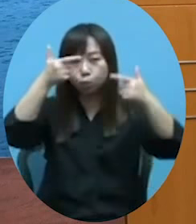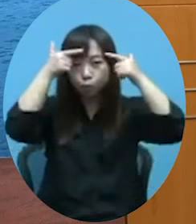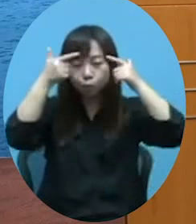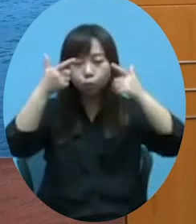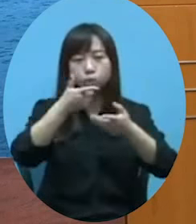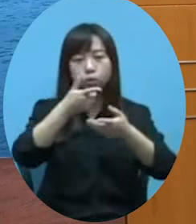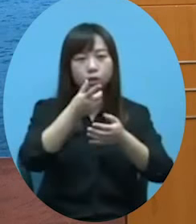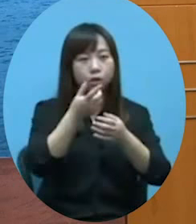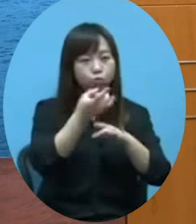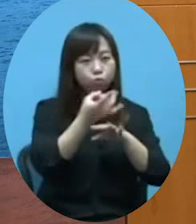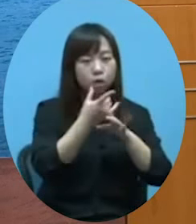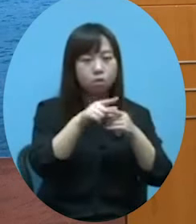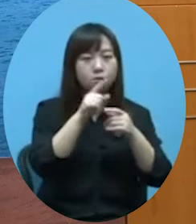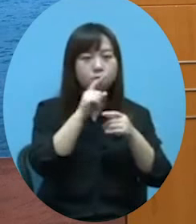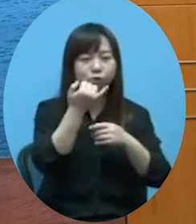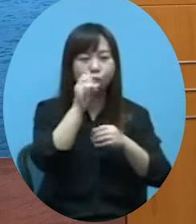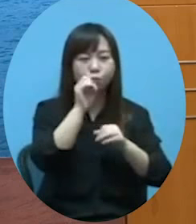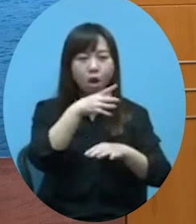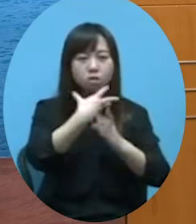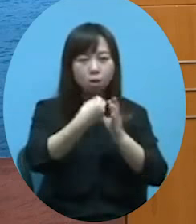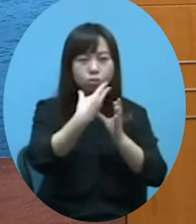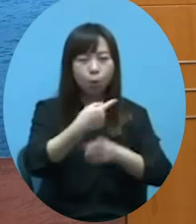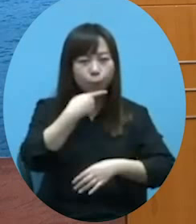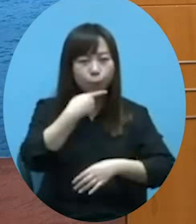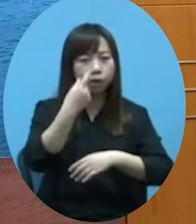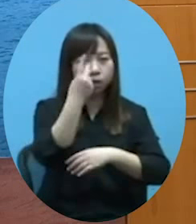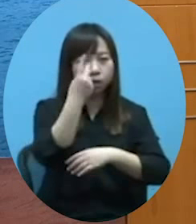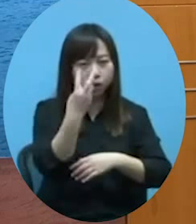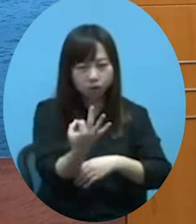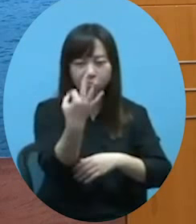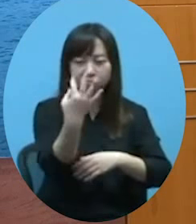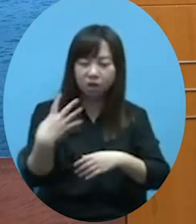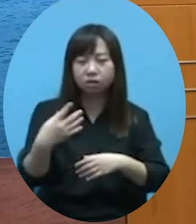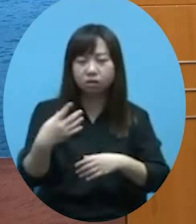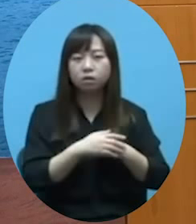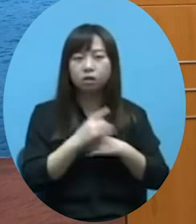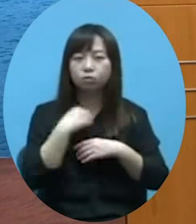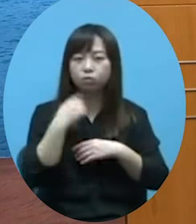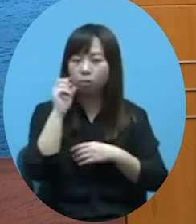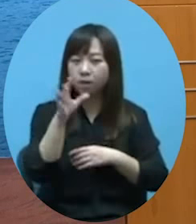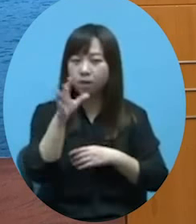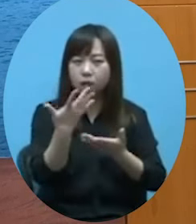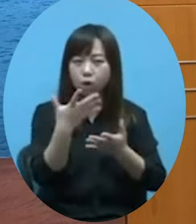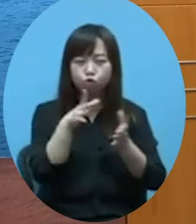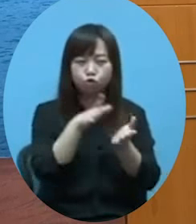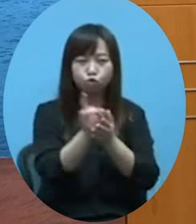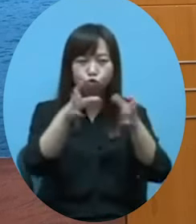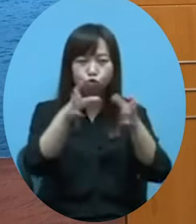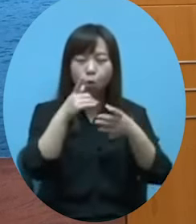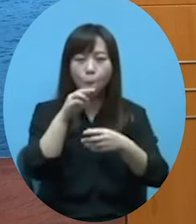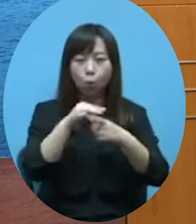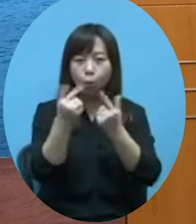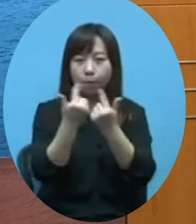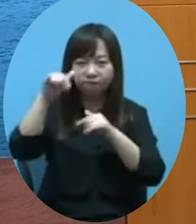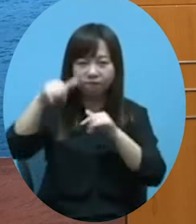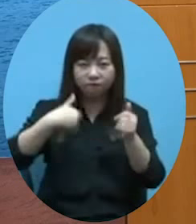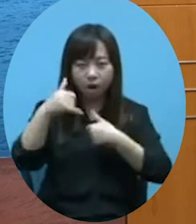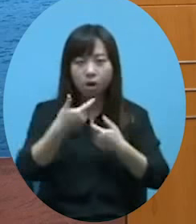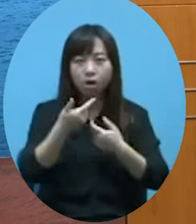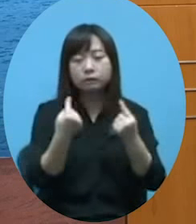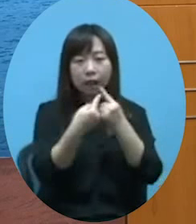有些人說做過三至五次Test抽過血這樣那想問一下現在那個專隊對於湖北回來的那幫人